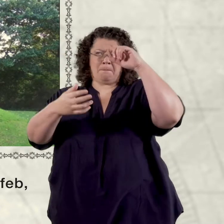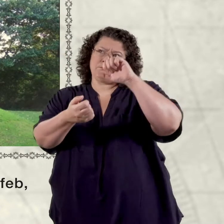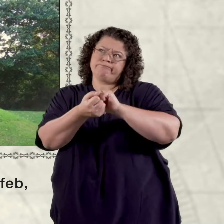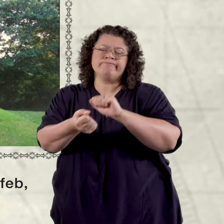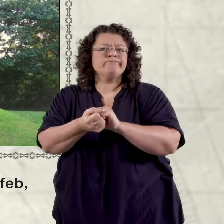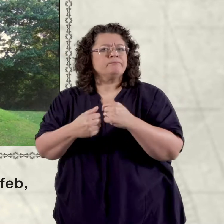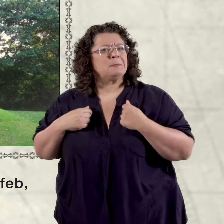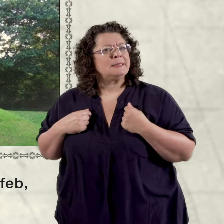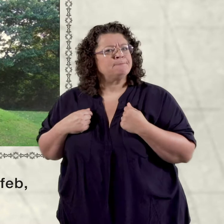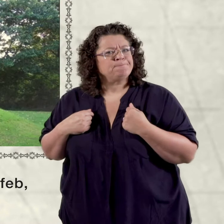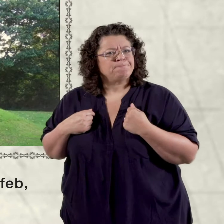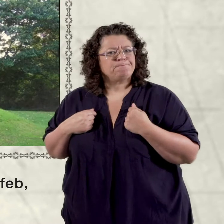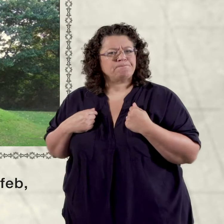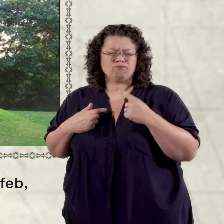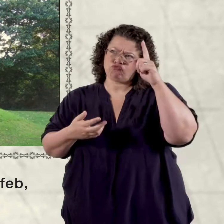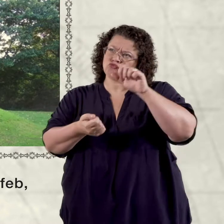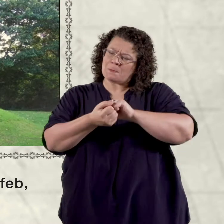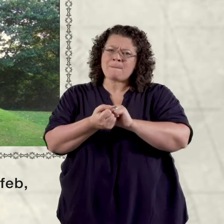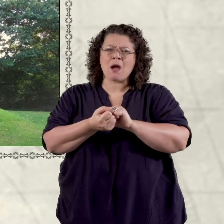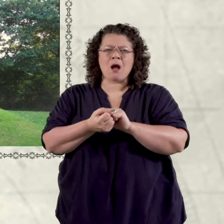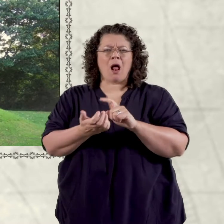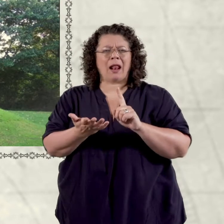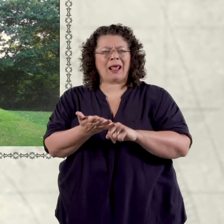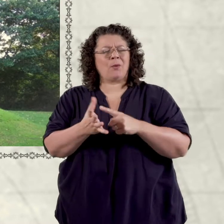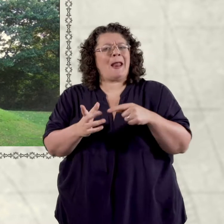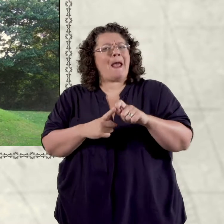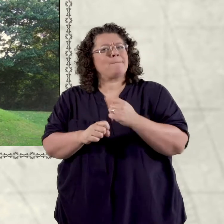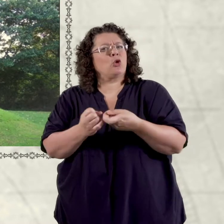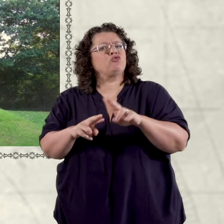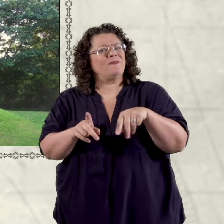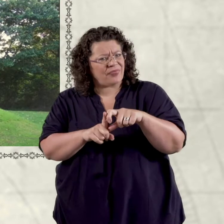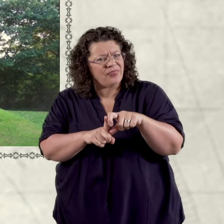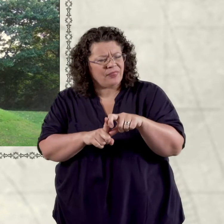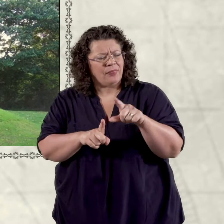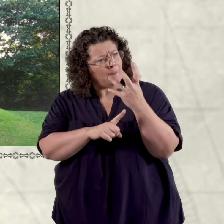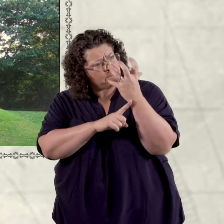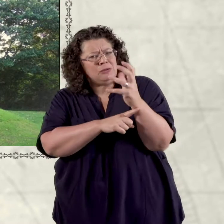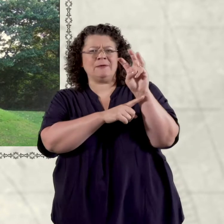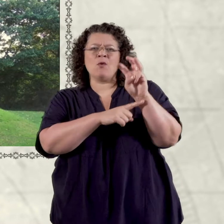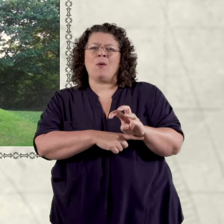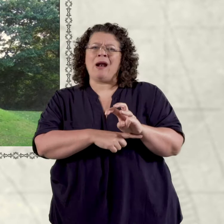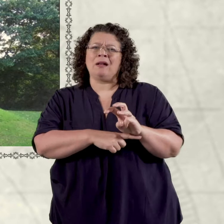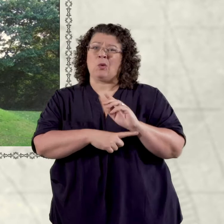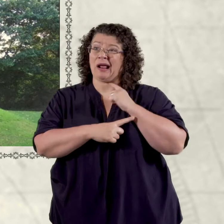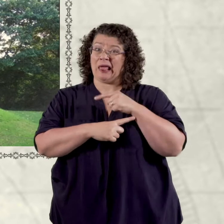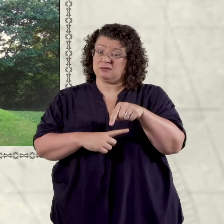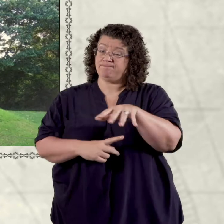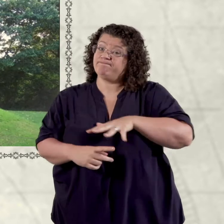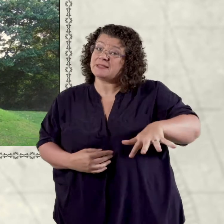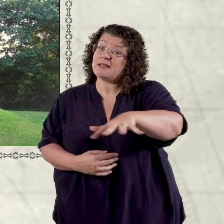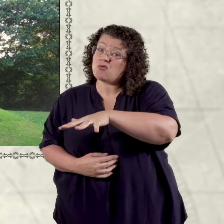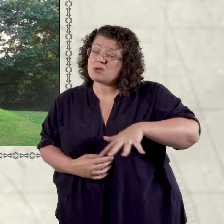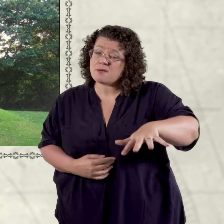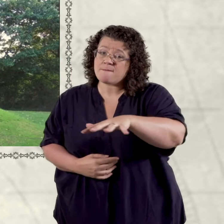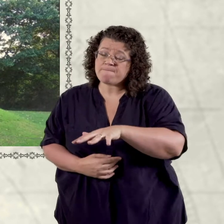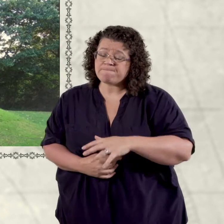chofeb, sef rhywbeth I gofio amdana I. Cofio fod Llywelyn ap Gruffudd, Tywysog Cymru, wedi ei ladd yn